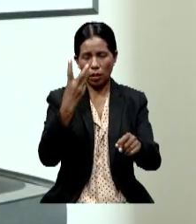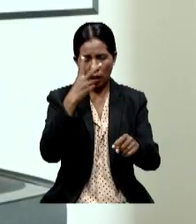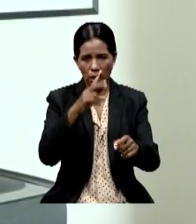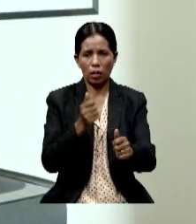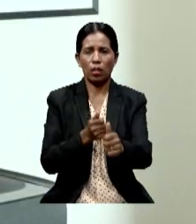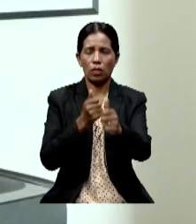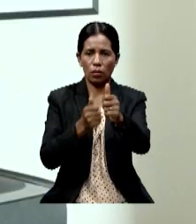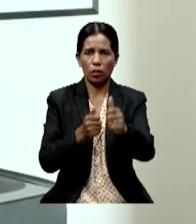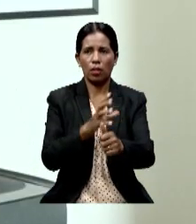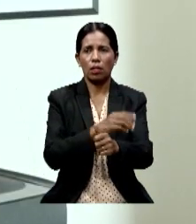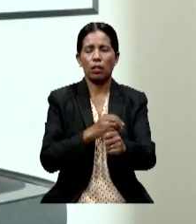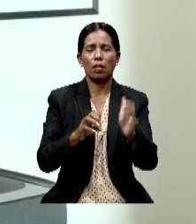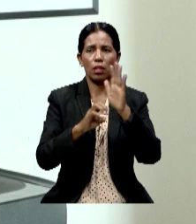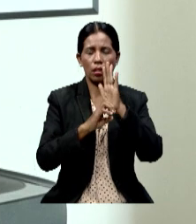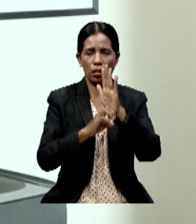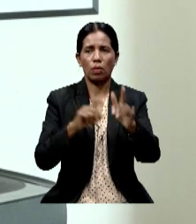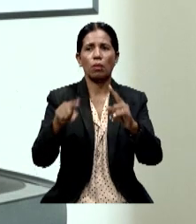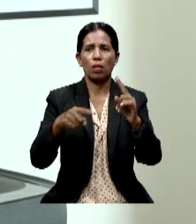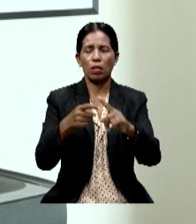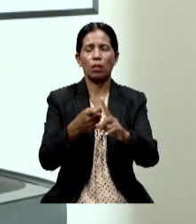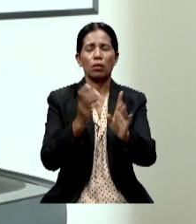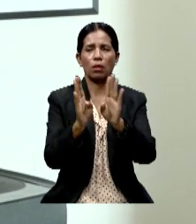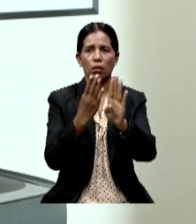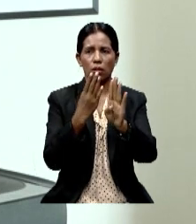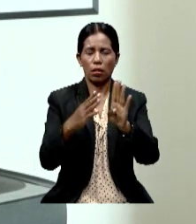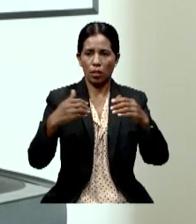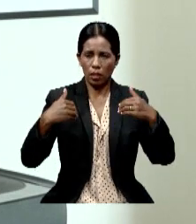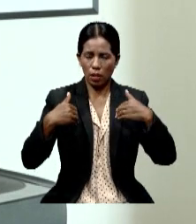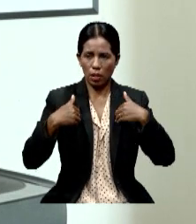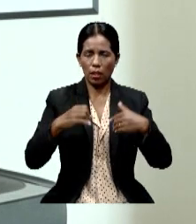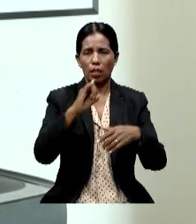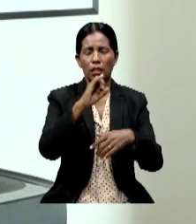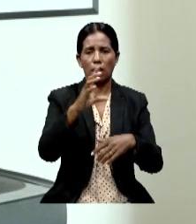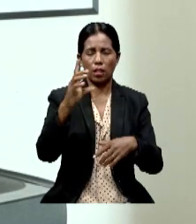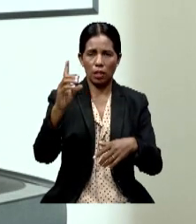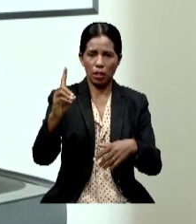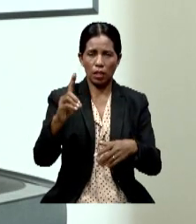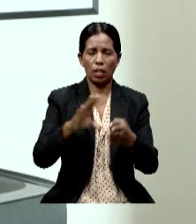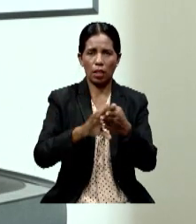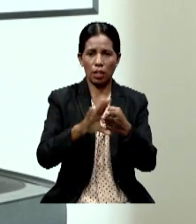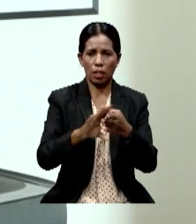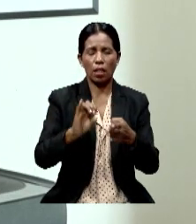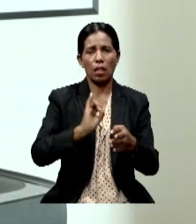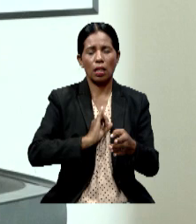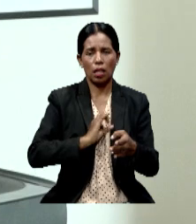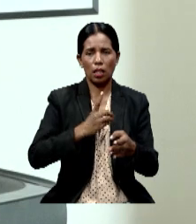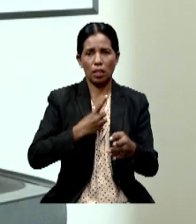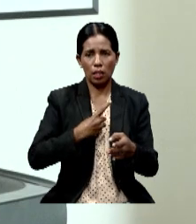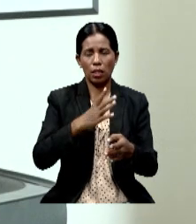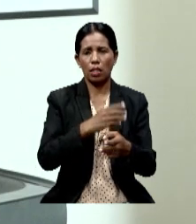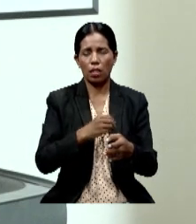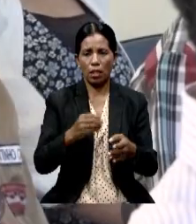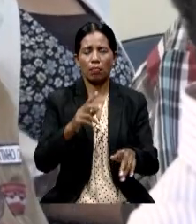tuir por exemplo ansa vai hira tama os oromatan ten ser iha ID emane bema ka check di dia ke emane advol saida